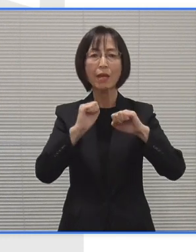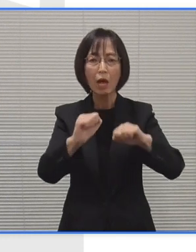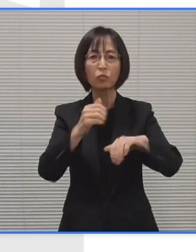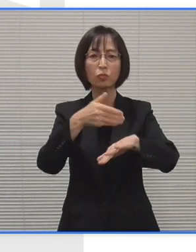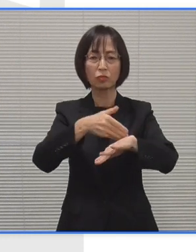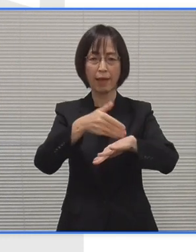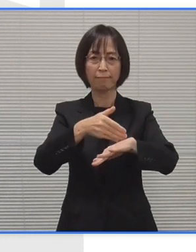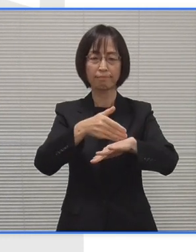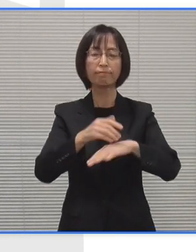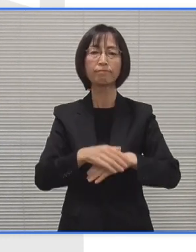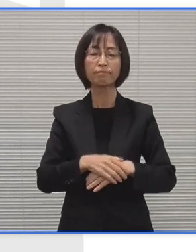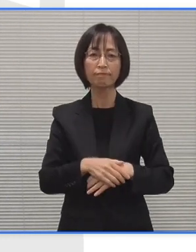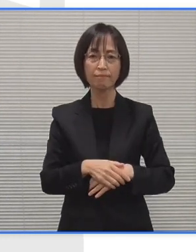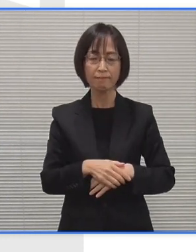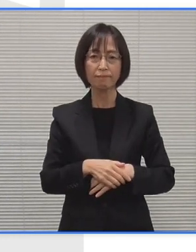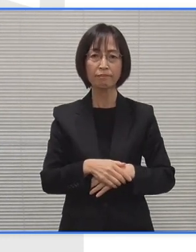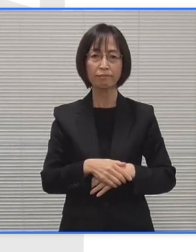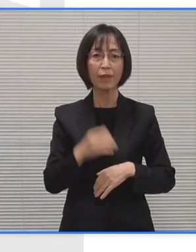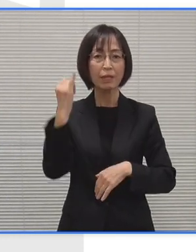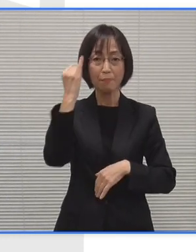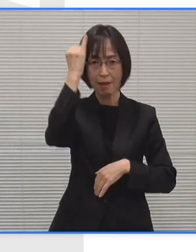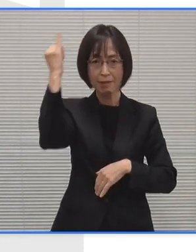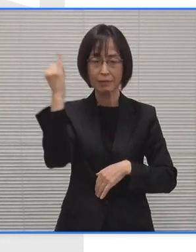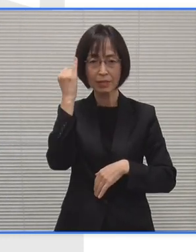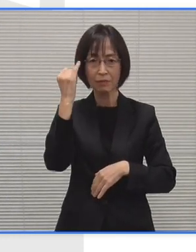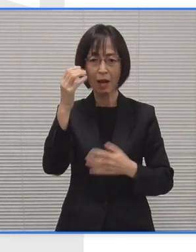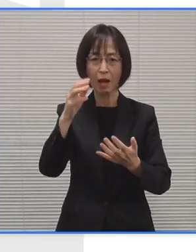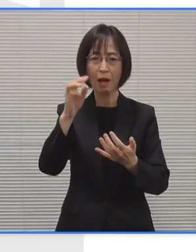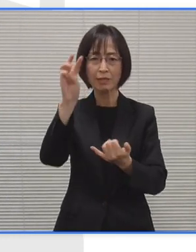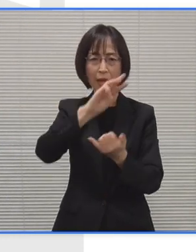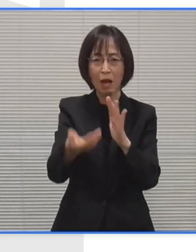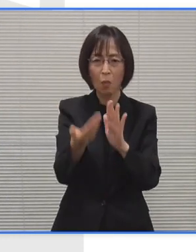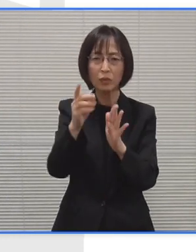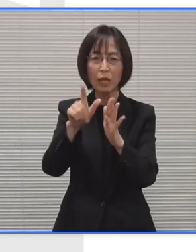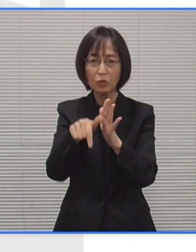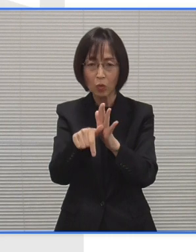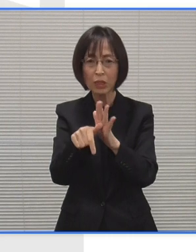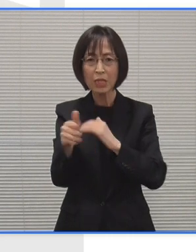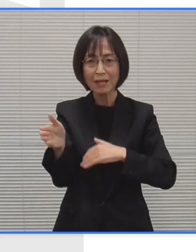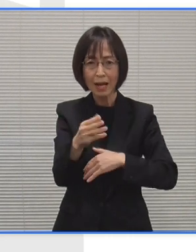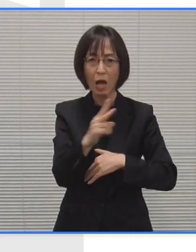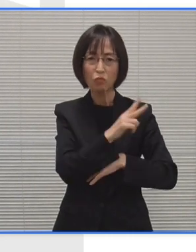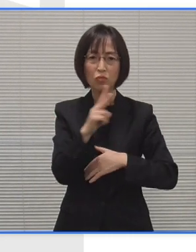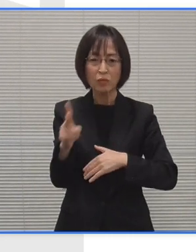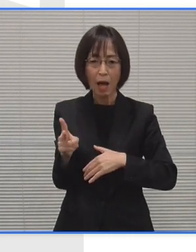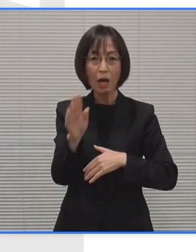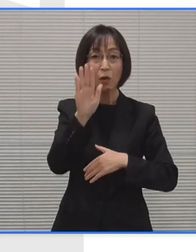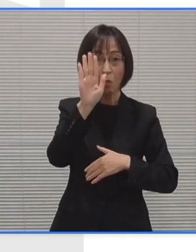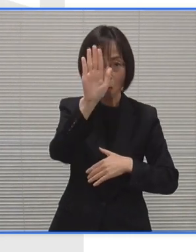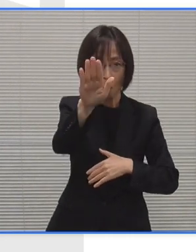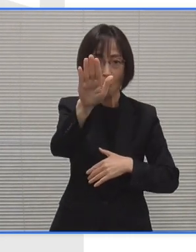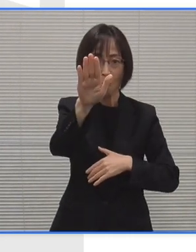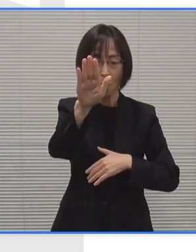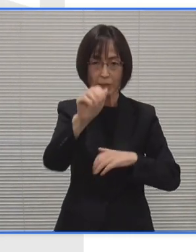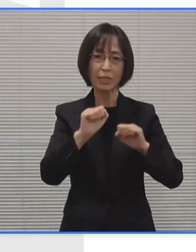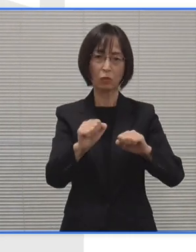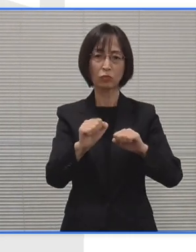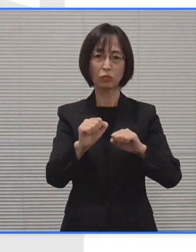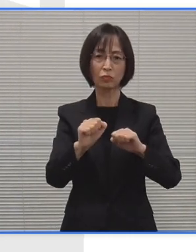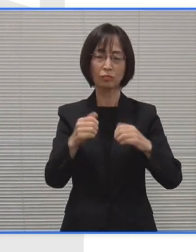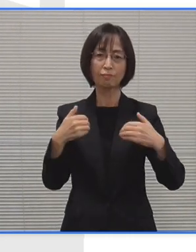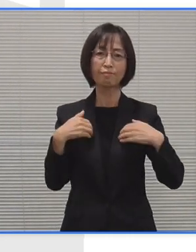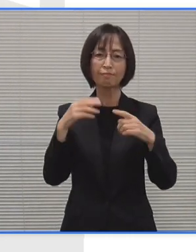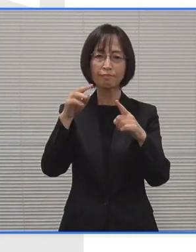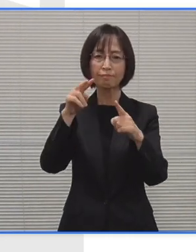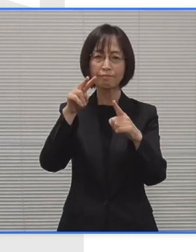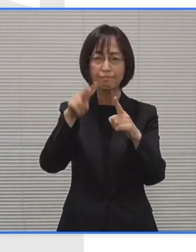でございます。イメージは発災から2日程度経ったところ、要介護